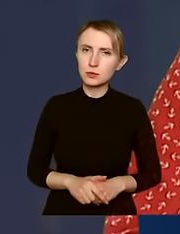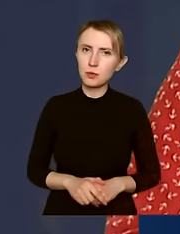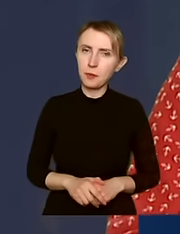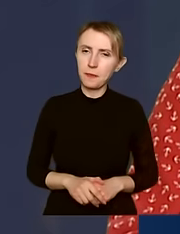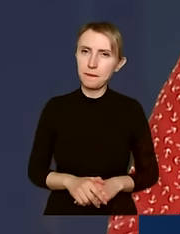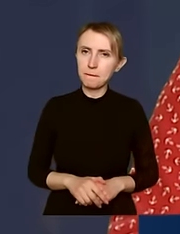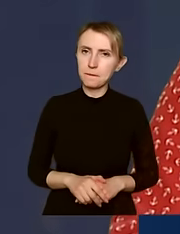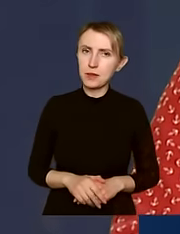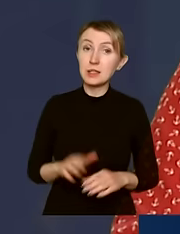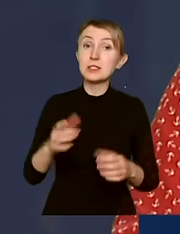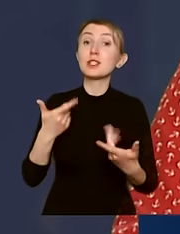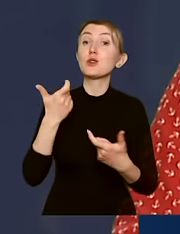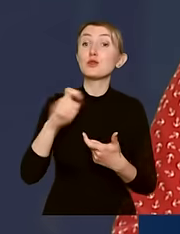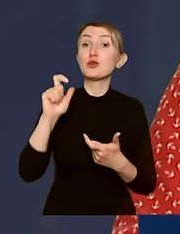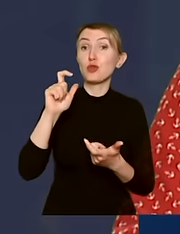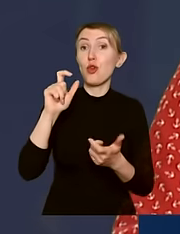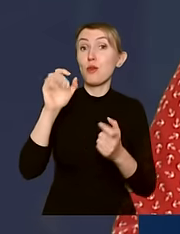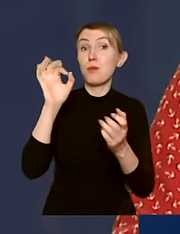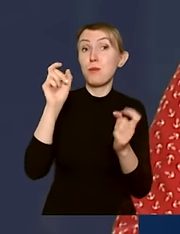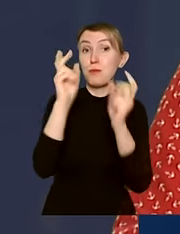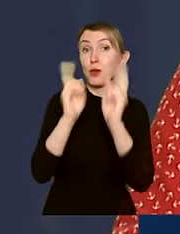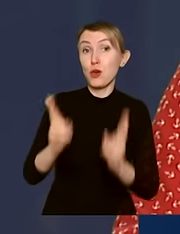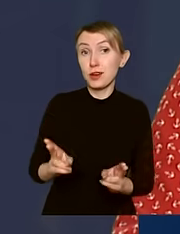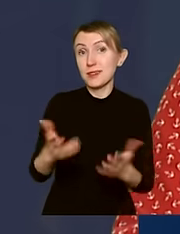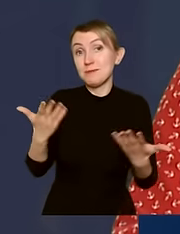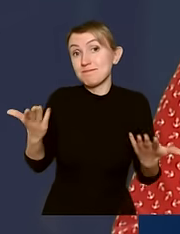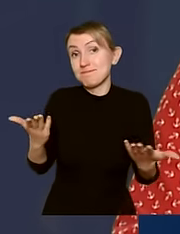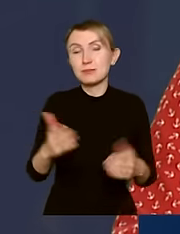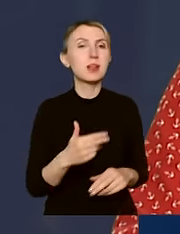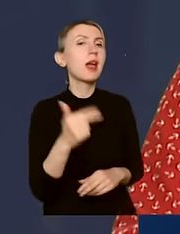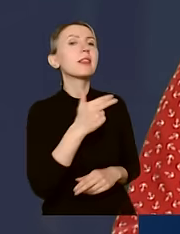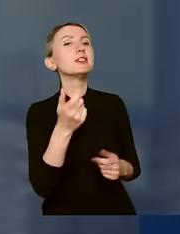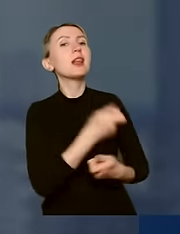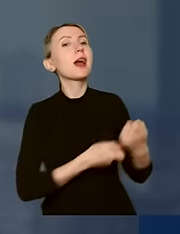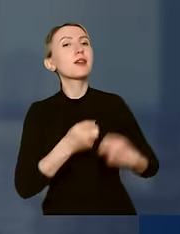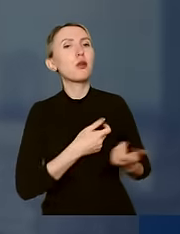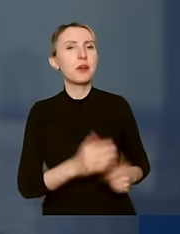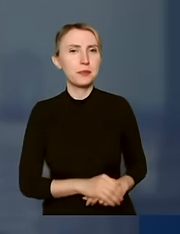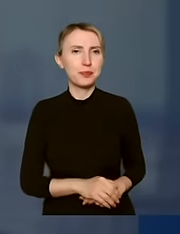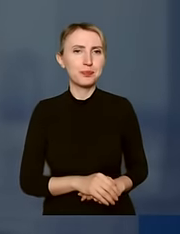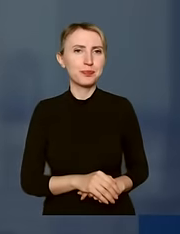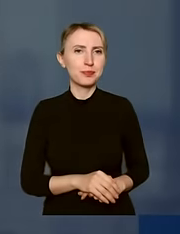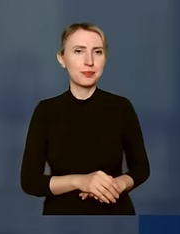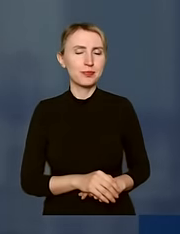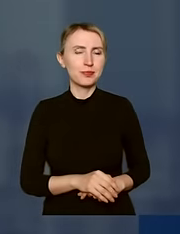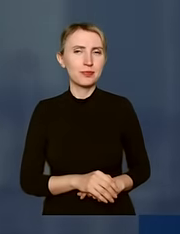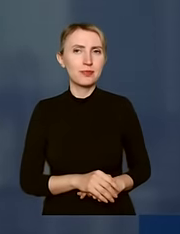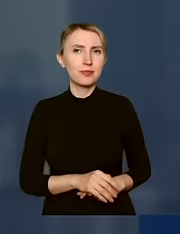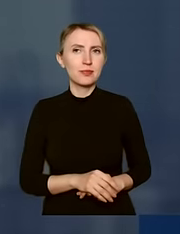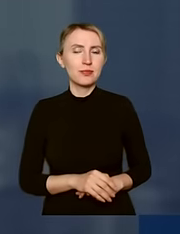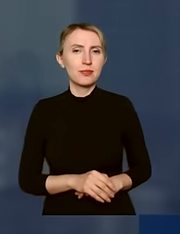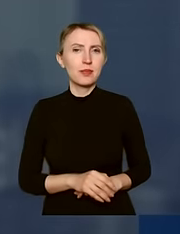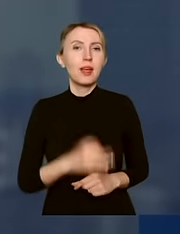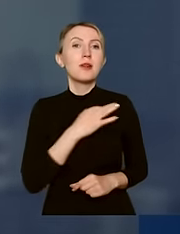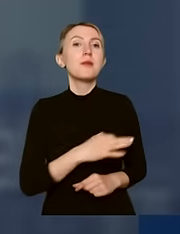tymi 100 konkretami to tak. Dobrze, niedziele handlowe. Niedziele handlowe, partia